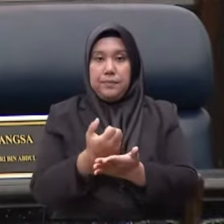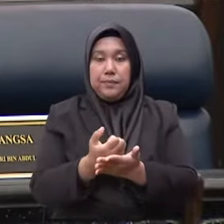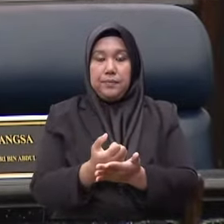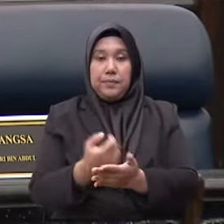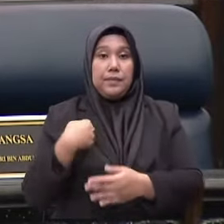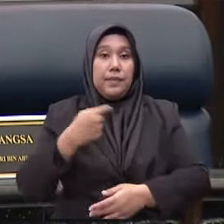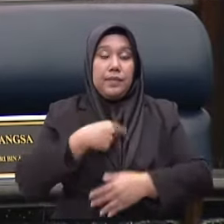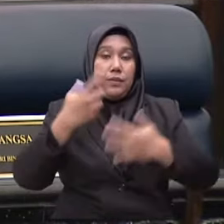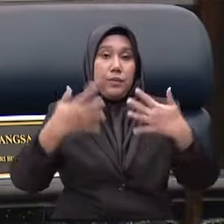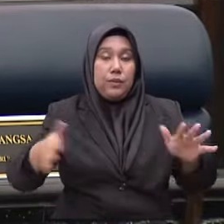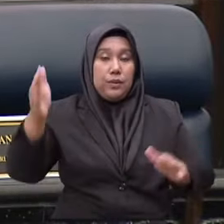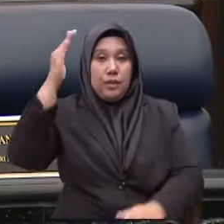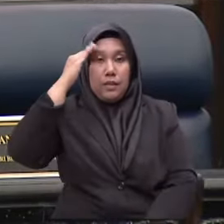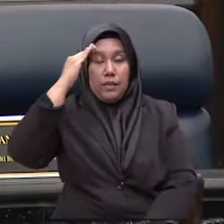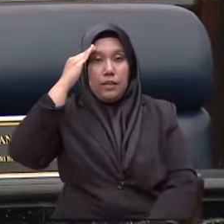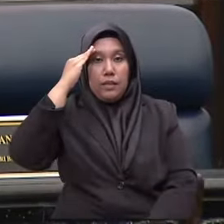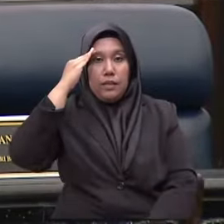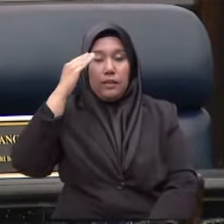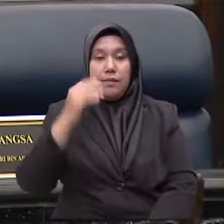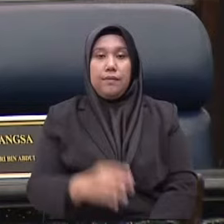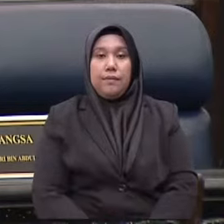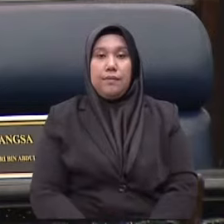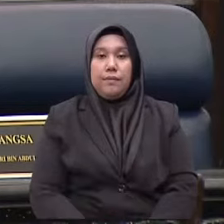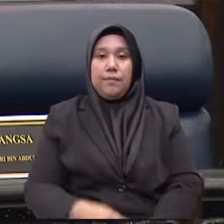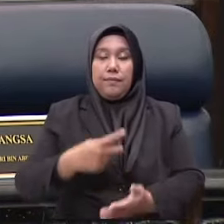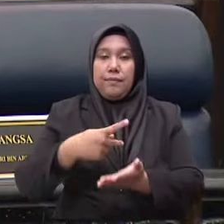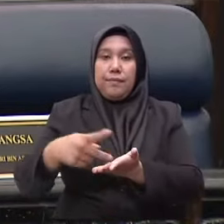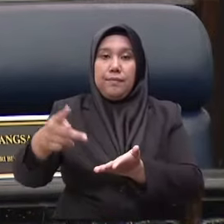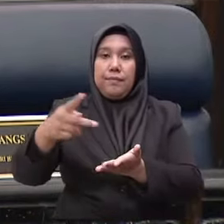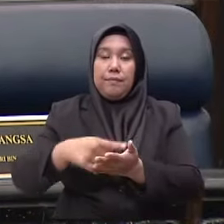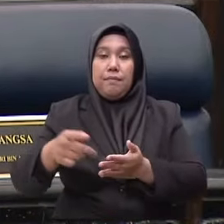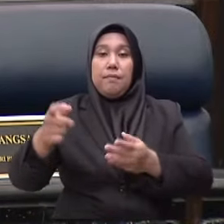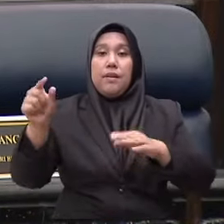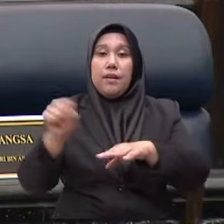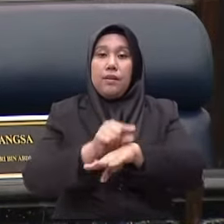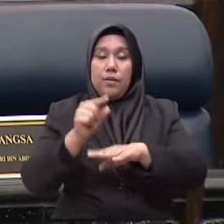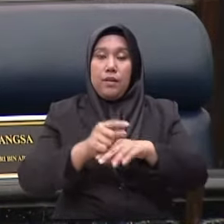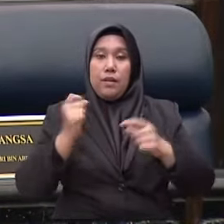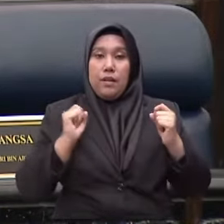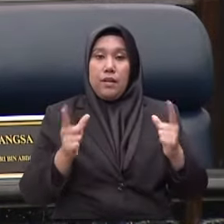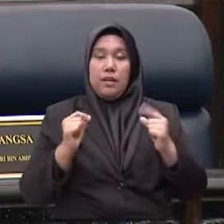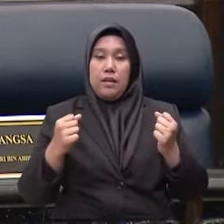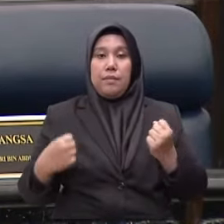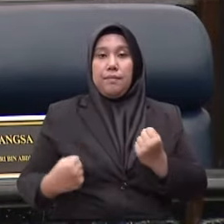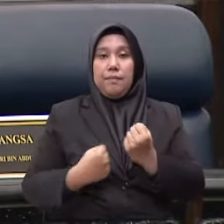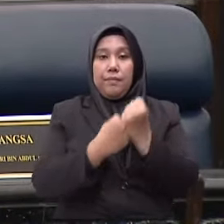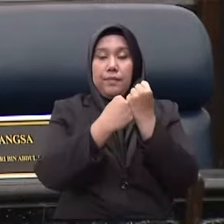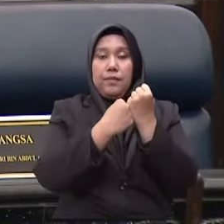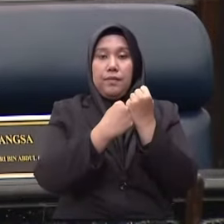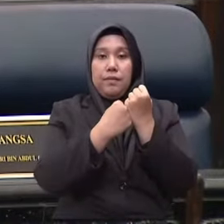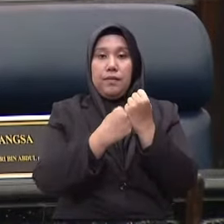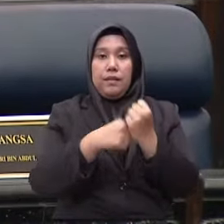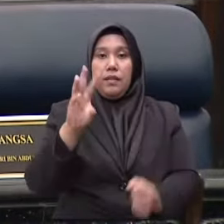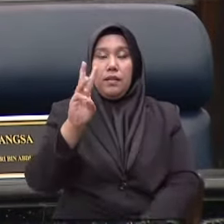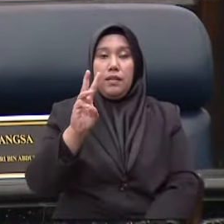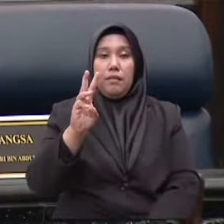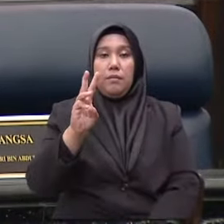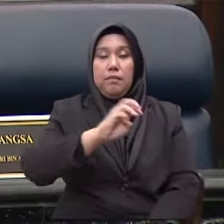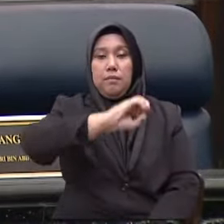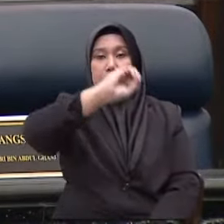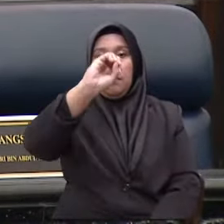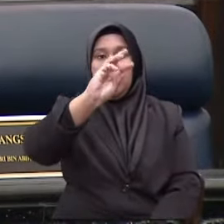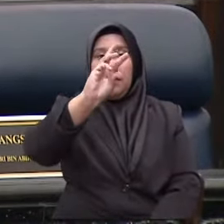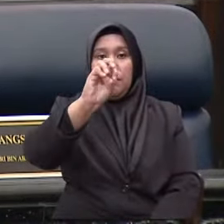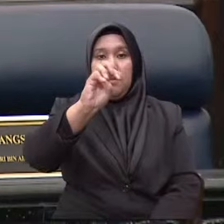sedia maklum perbelanjaan penggunaan swasta menyumbang kepada 60% daripada saiz